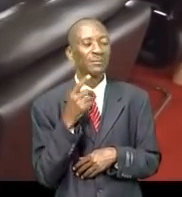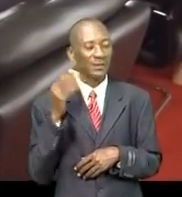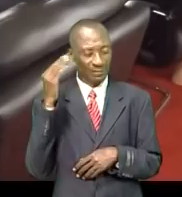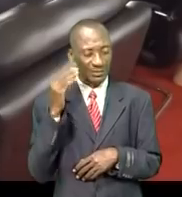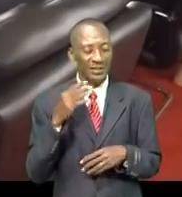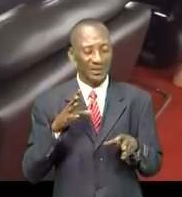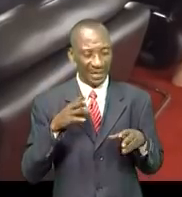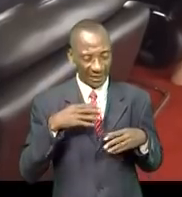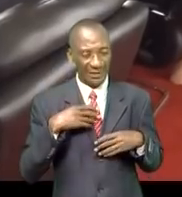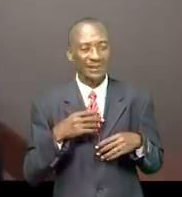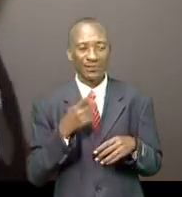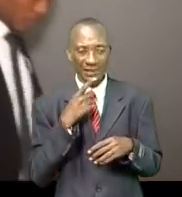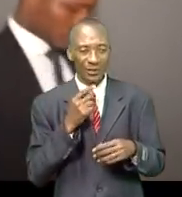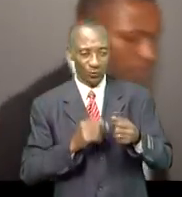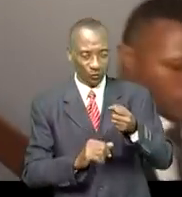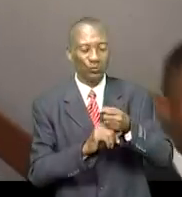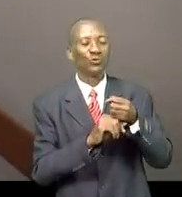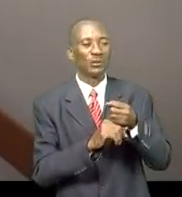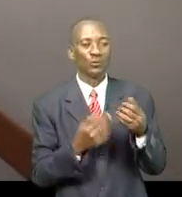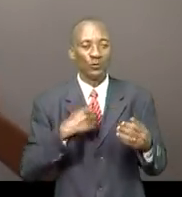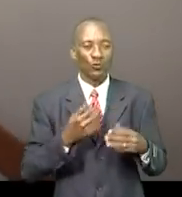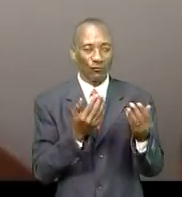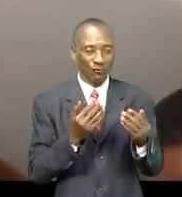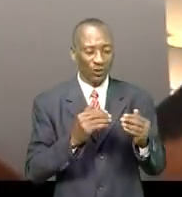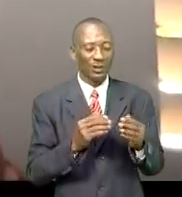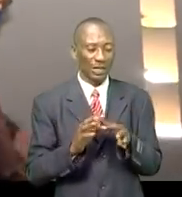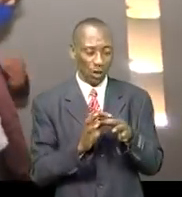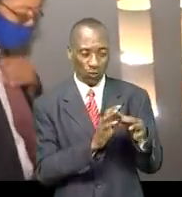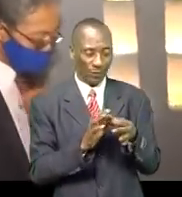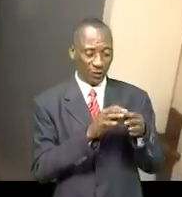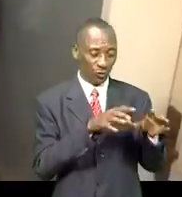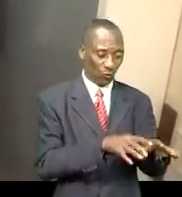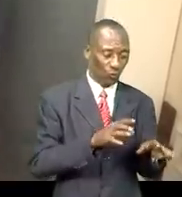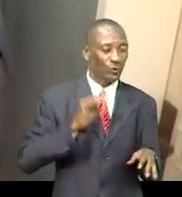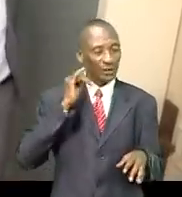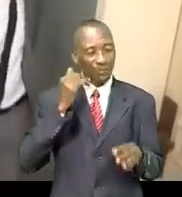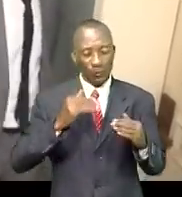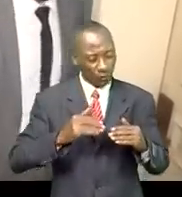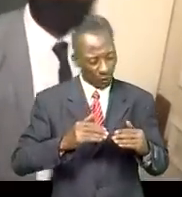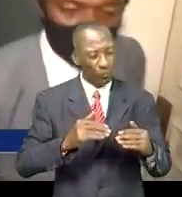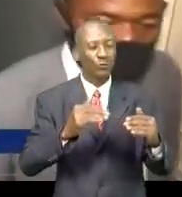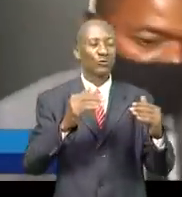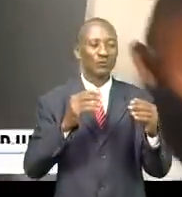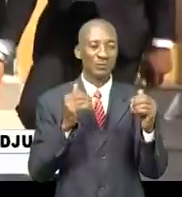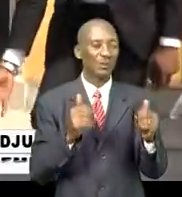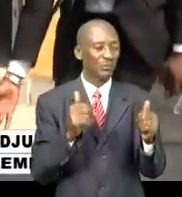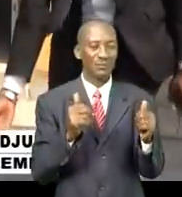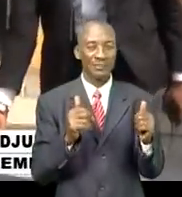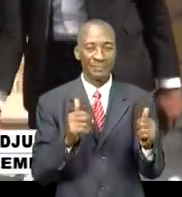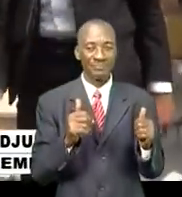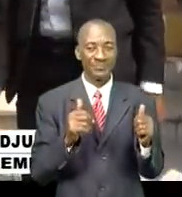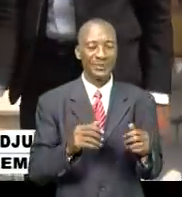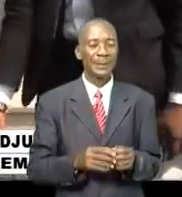avec le même élan de cette coopération bilatérale entre les deux pays et a rassuré ses interlocuteurs au nom